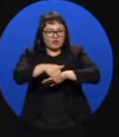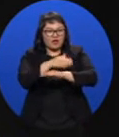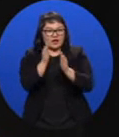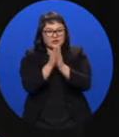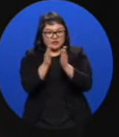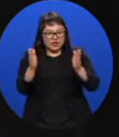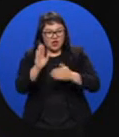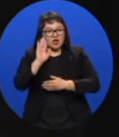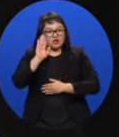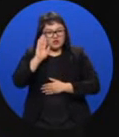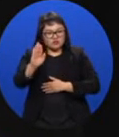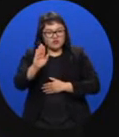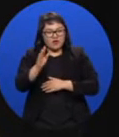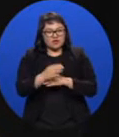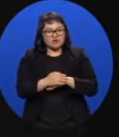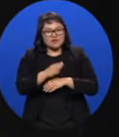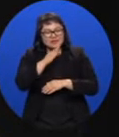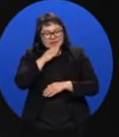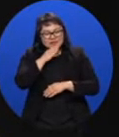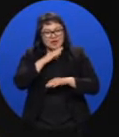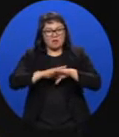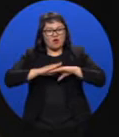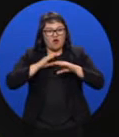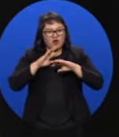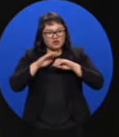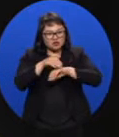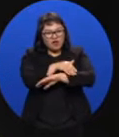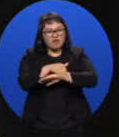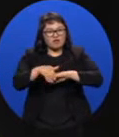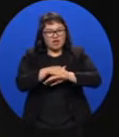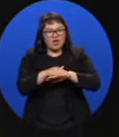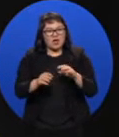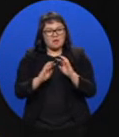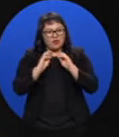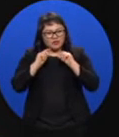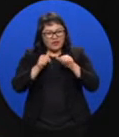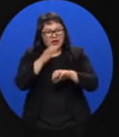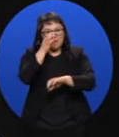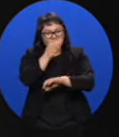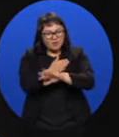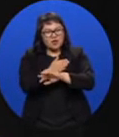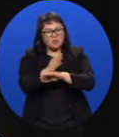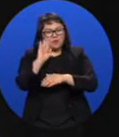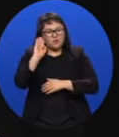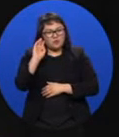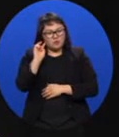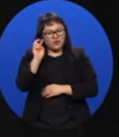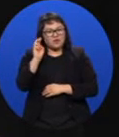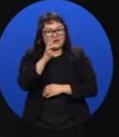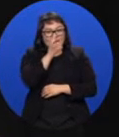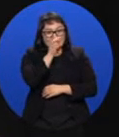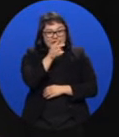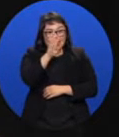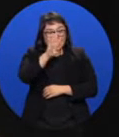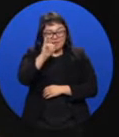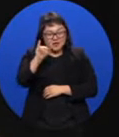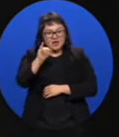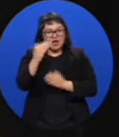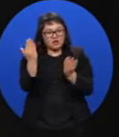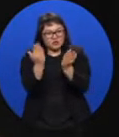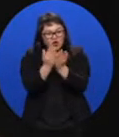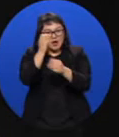진행되고 본설계, 토지 매입 뭐 이런 순서로 가게 됩니다. 예비 타당성 조사가